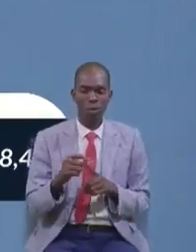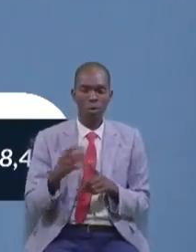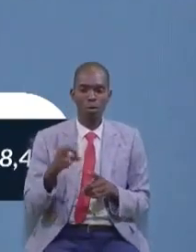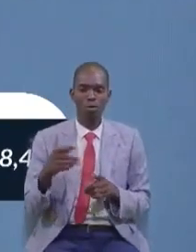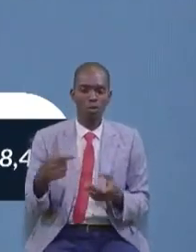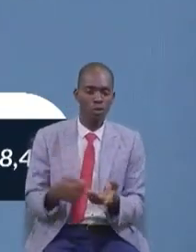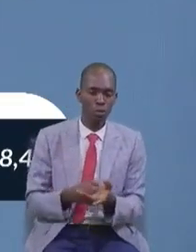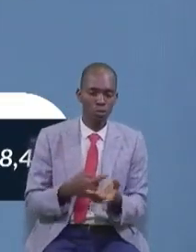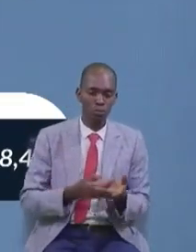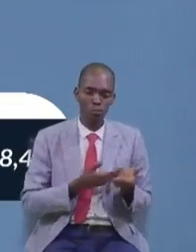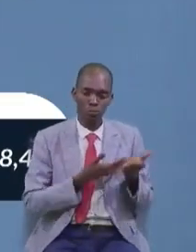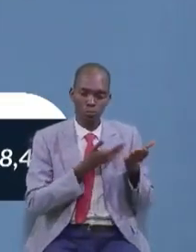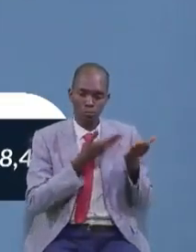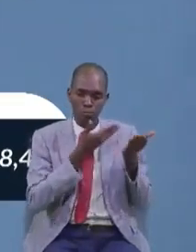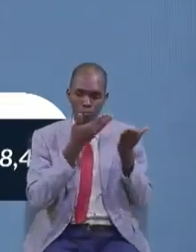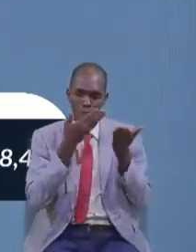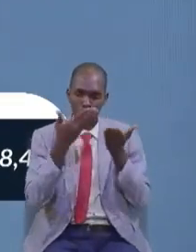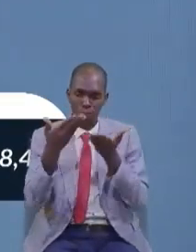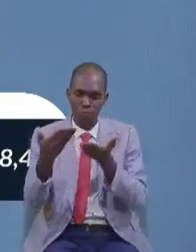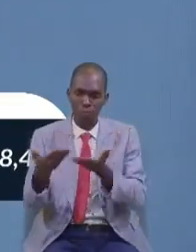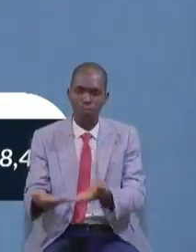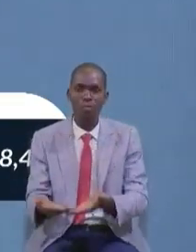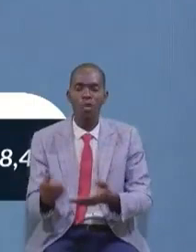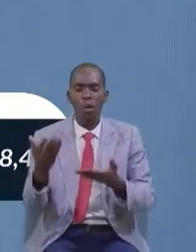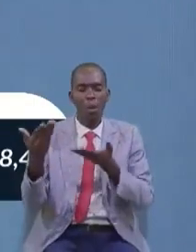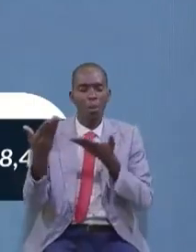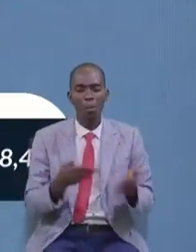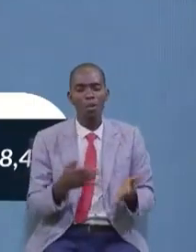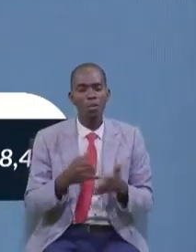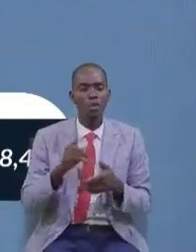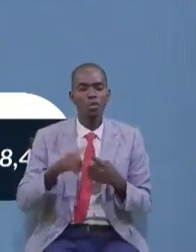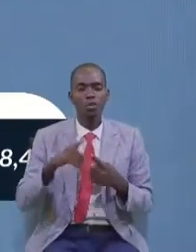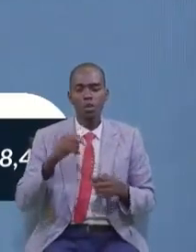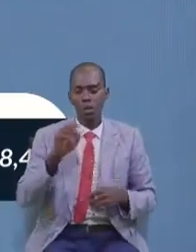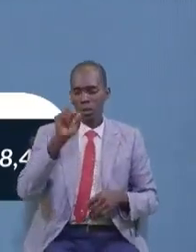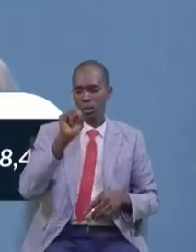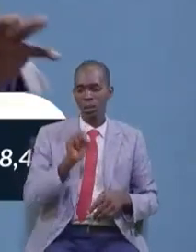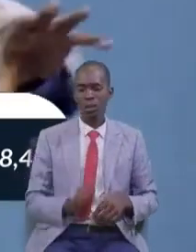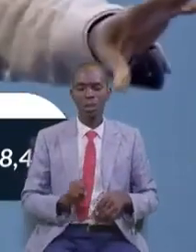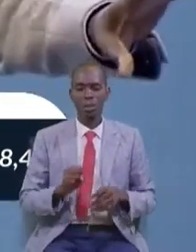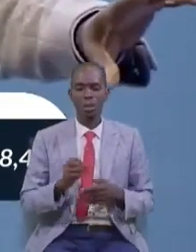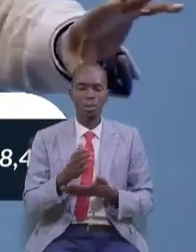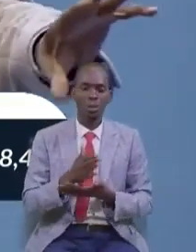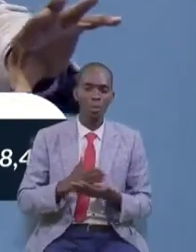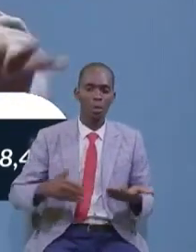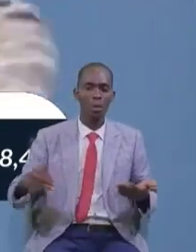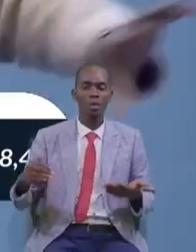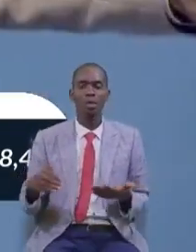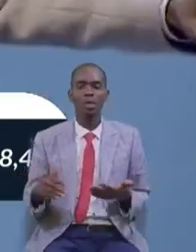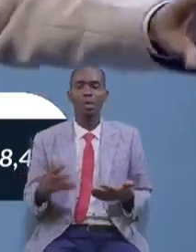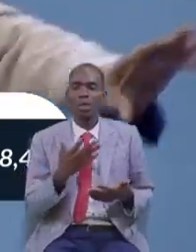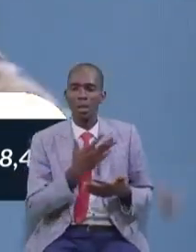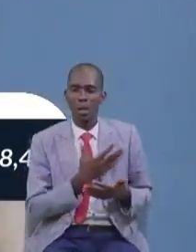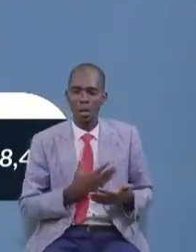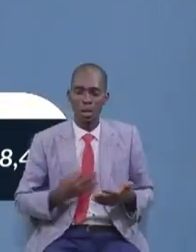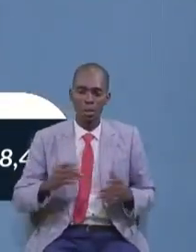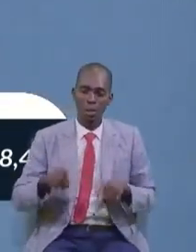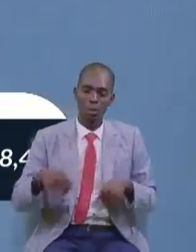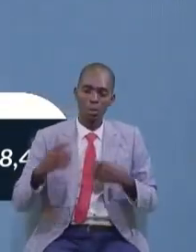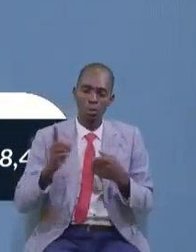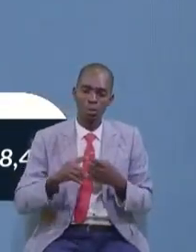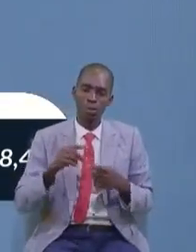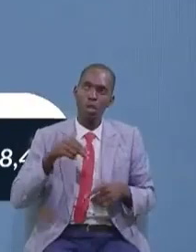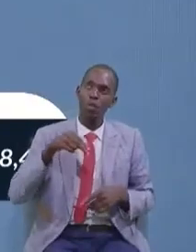యొక్క స్పర్శ పొందారు. They came to the southern part. వారు ఆ విధంగా దక్షిణాది రాష్ట్రాలకు వచ్చారు. And they went to the northeastern